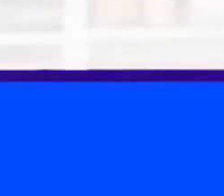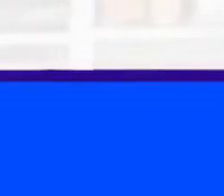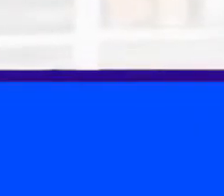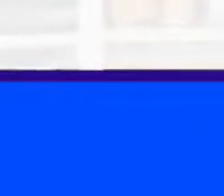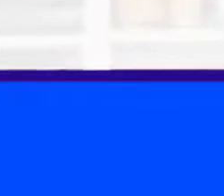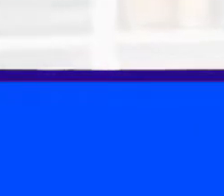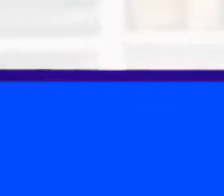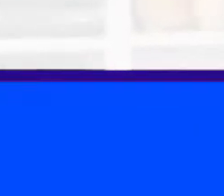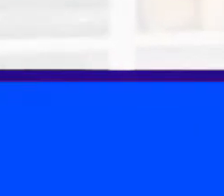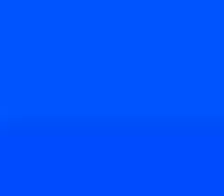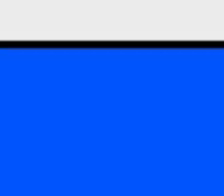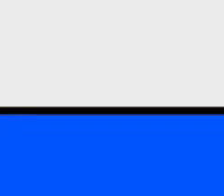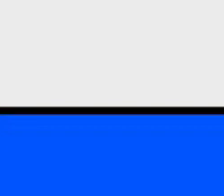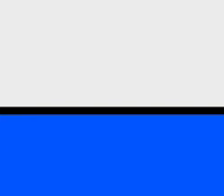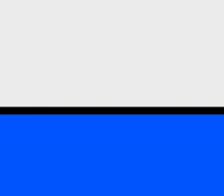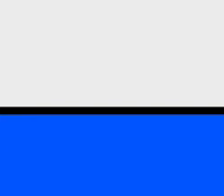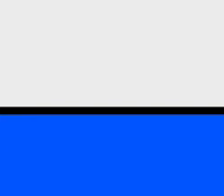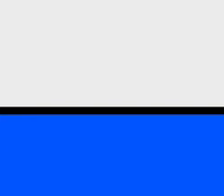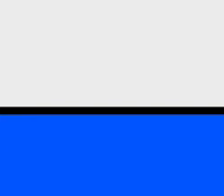205051.